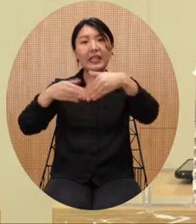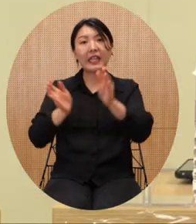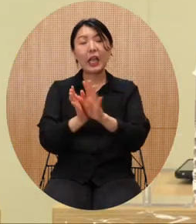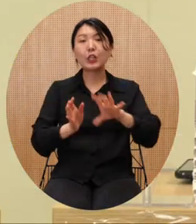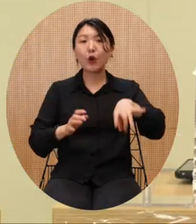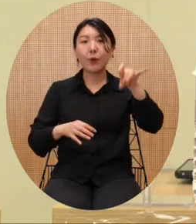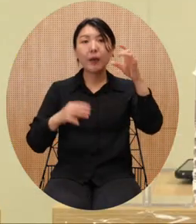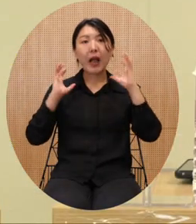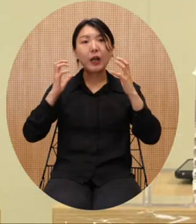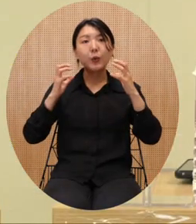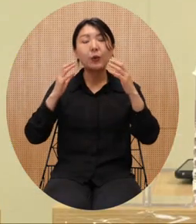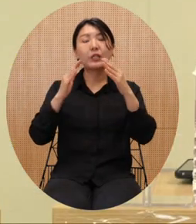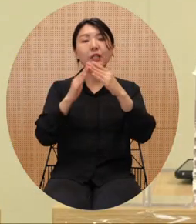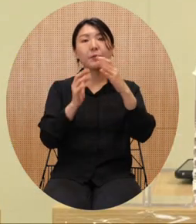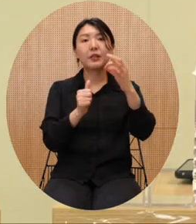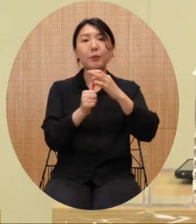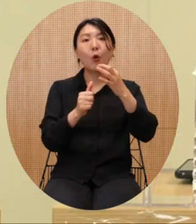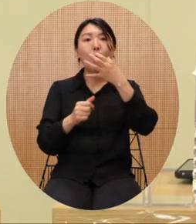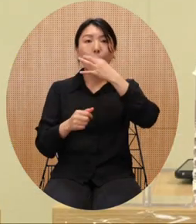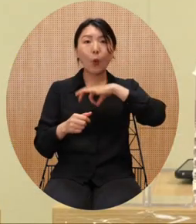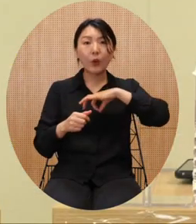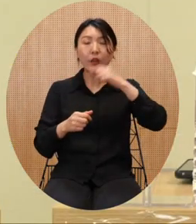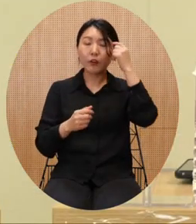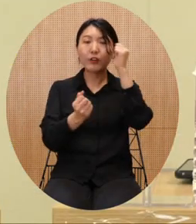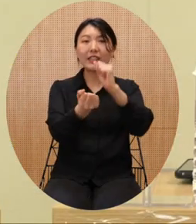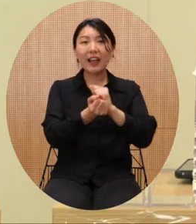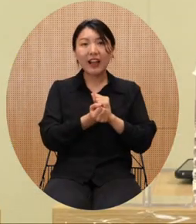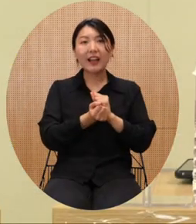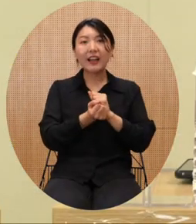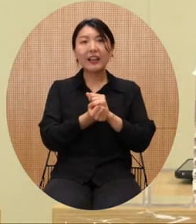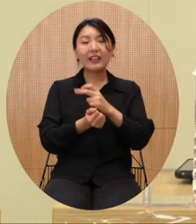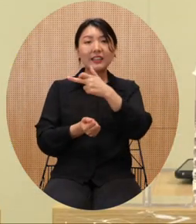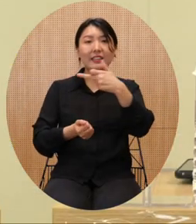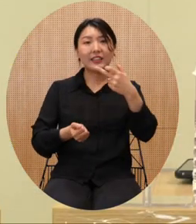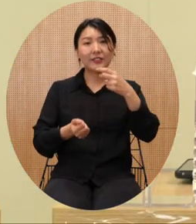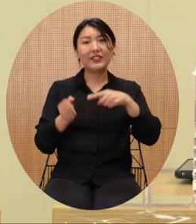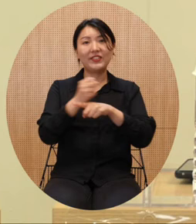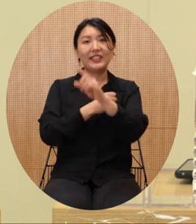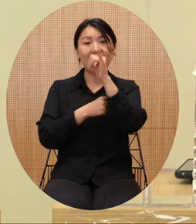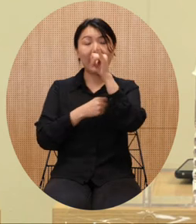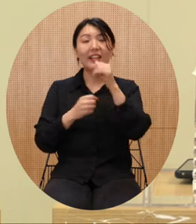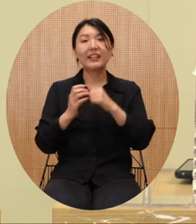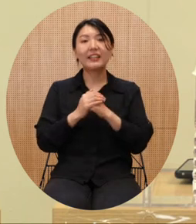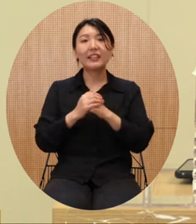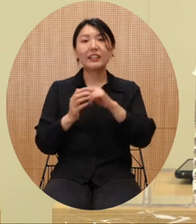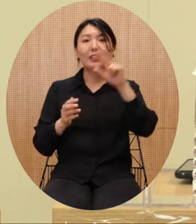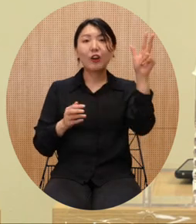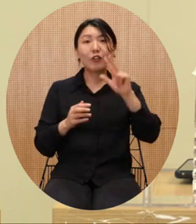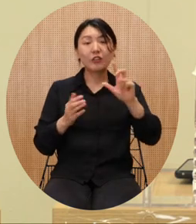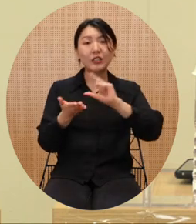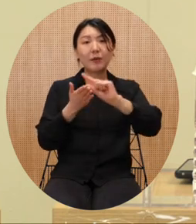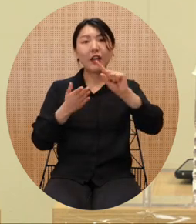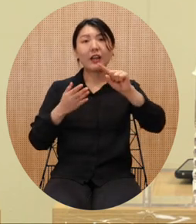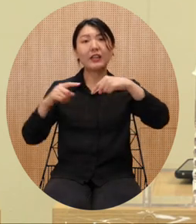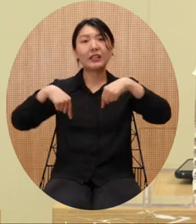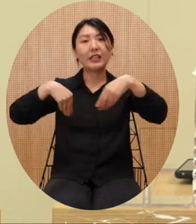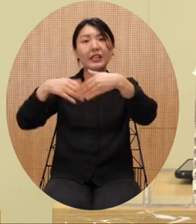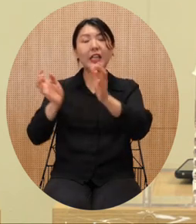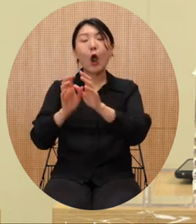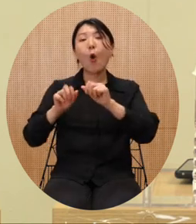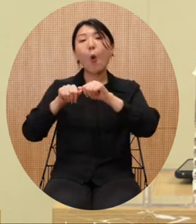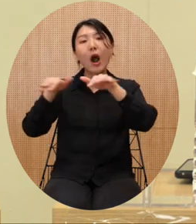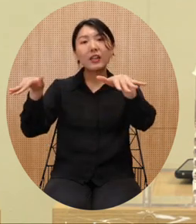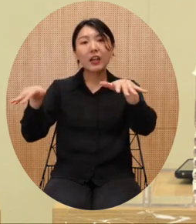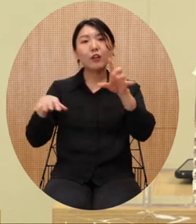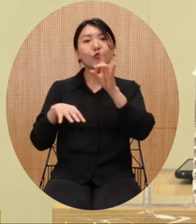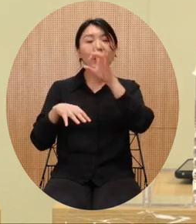최초로 시행된 아동주거급여의 효과성을 연구하였다는 점에서 큰 의미가 있습니다. 전국 지방자치단체로의